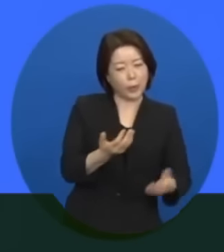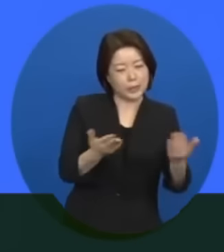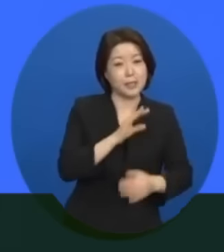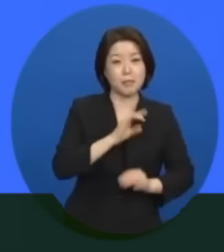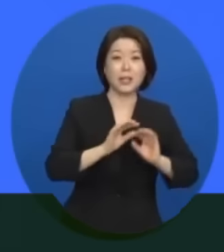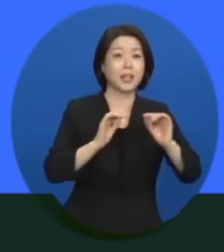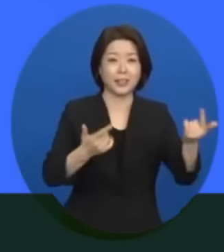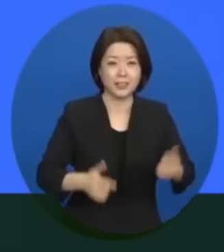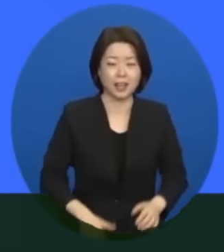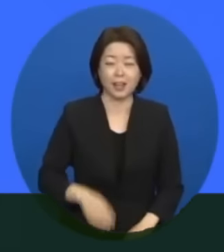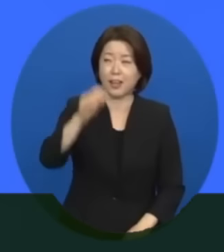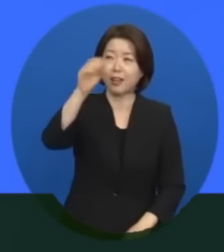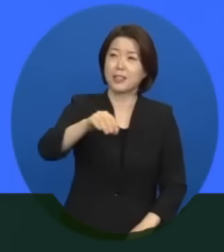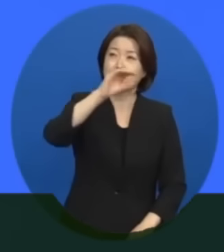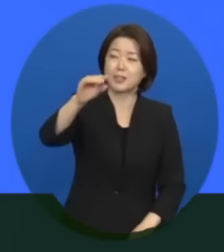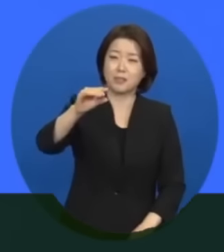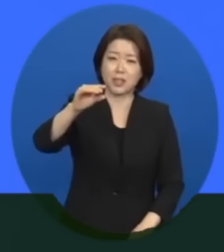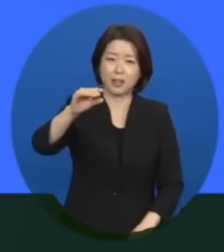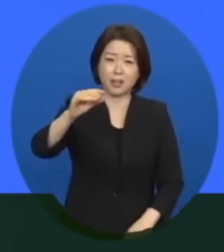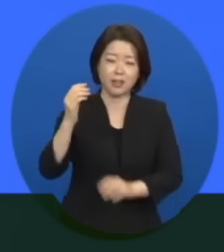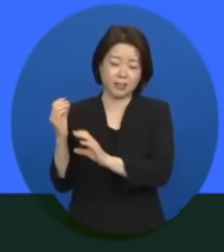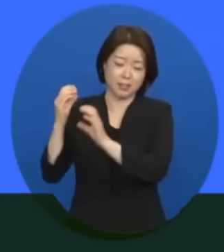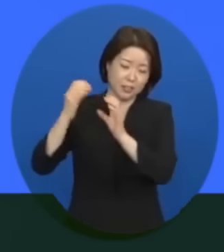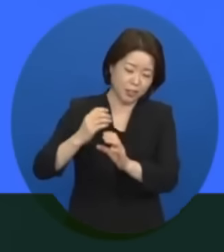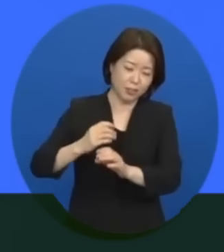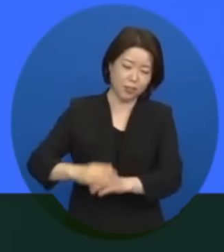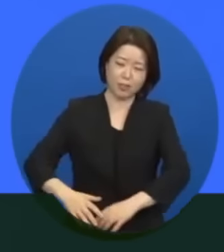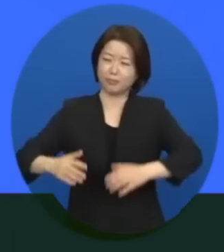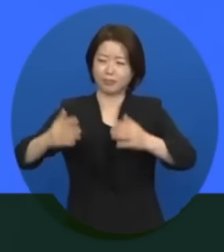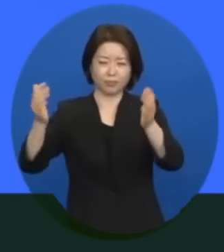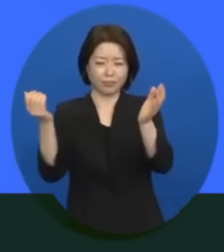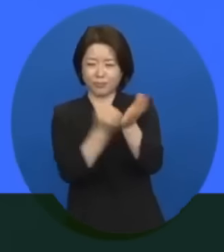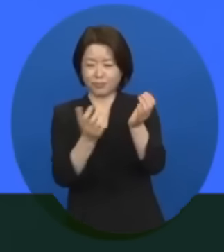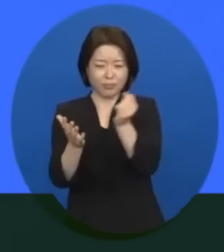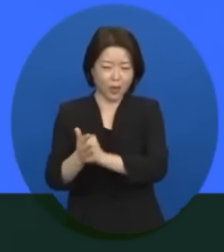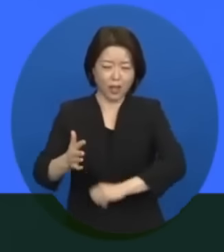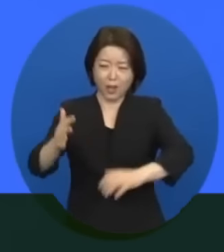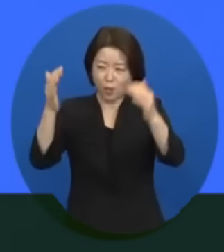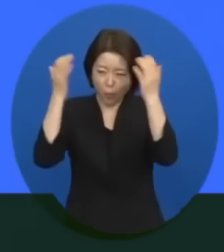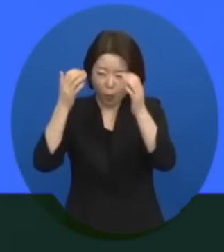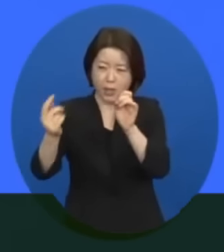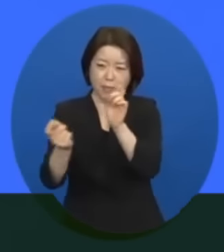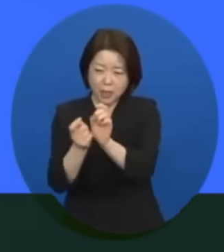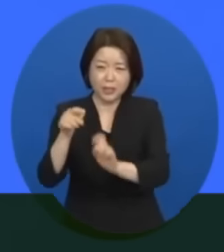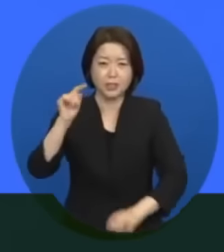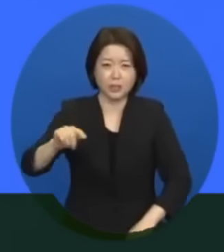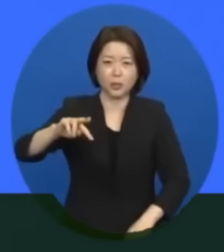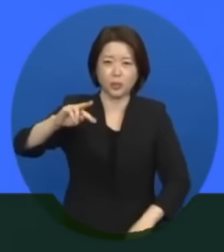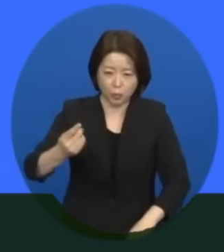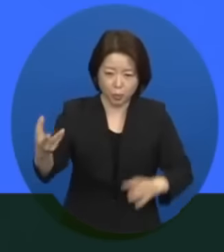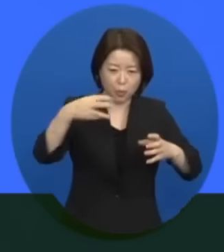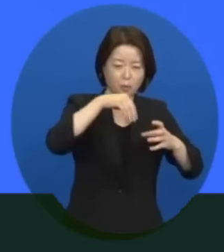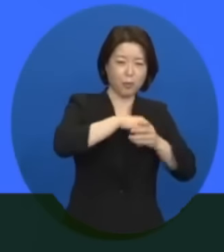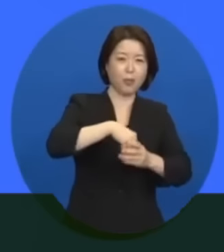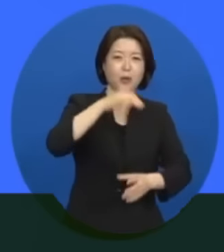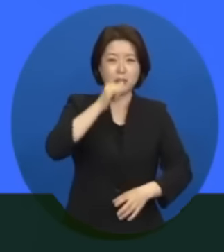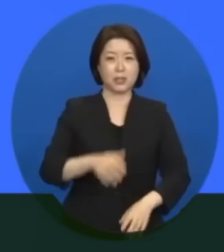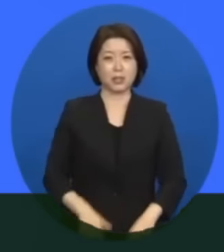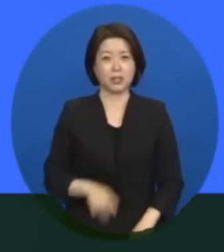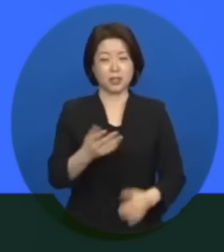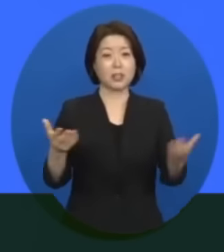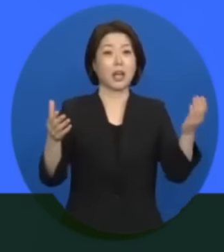아니라 십자가를지고 고난을 당하는 측면도 있다는 것입니다 아 여기 아멘